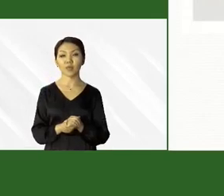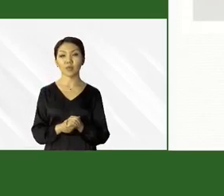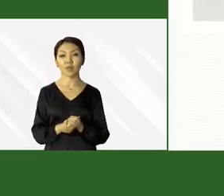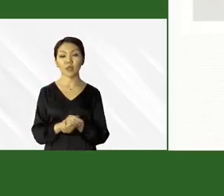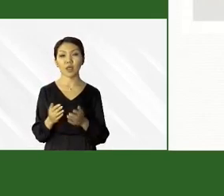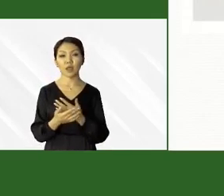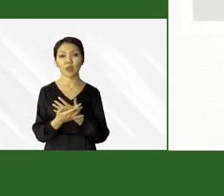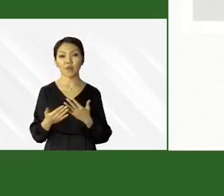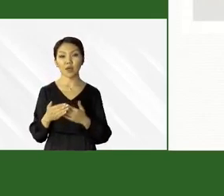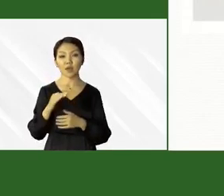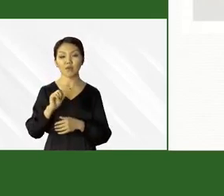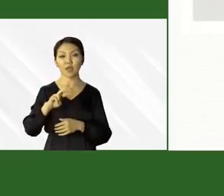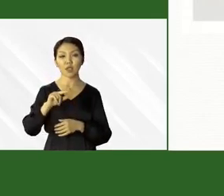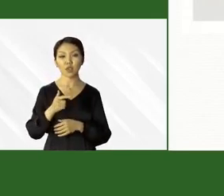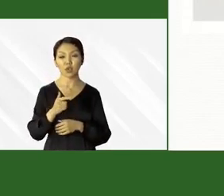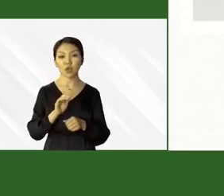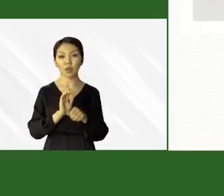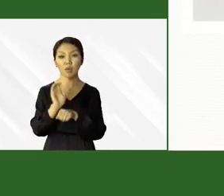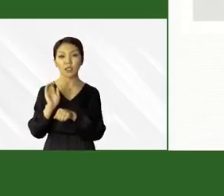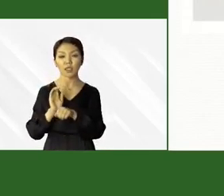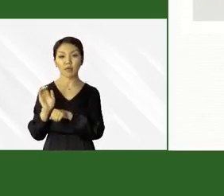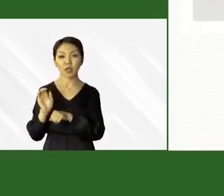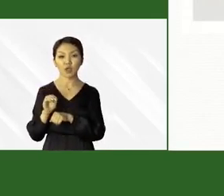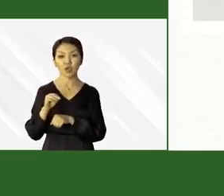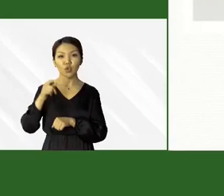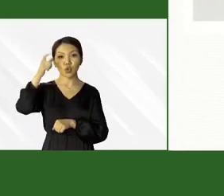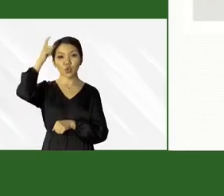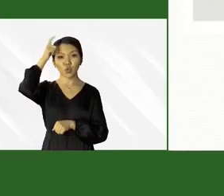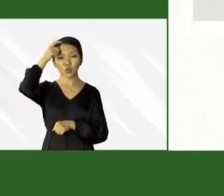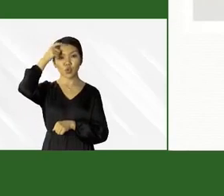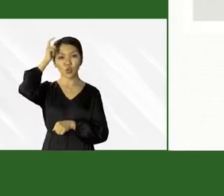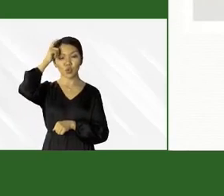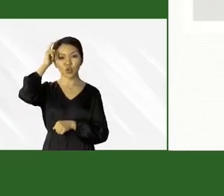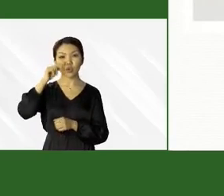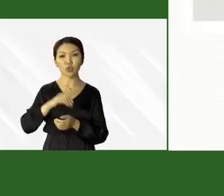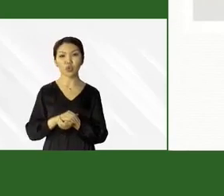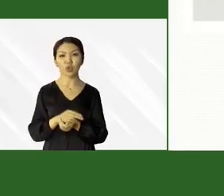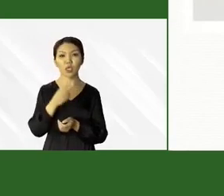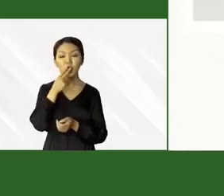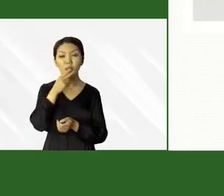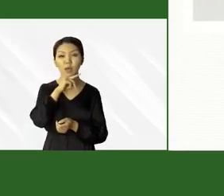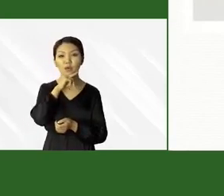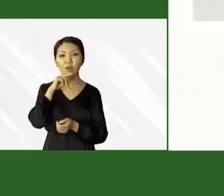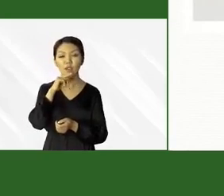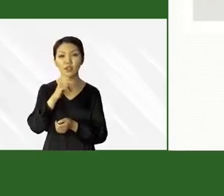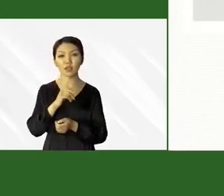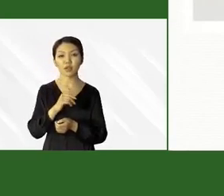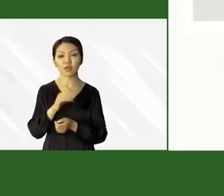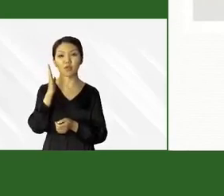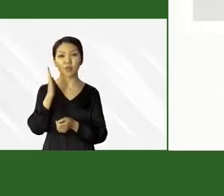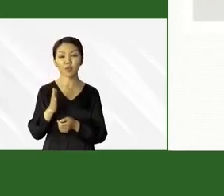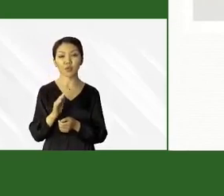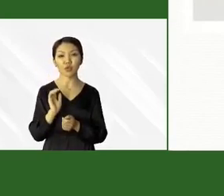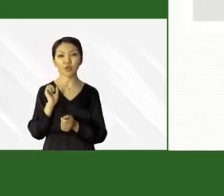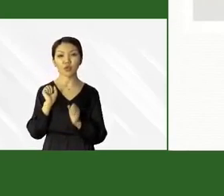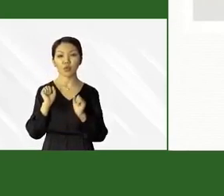Экспортные товары – бобовые – поставляют в Турцию, табак – в Россию. В перспективе будет